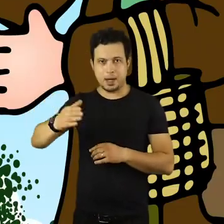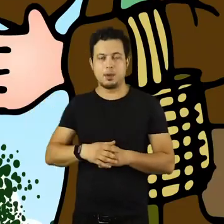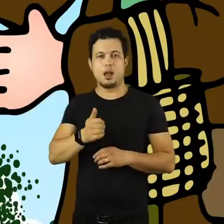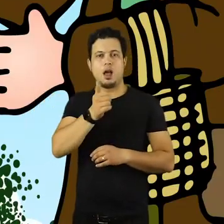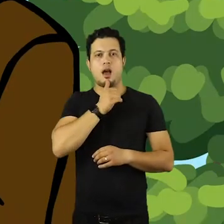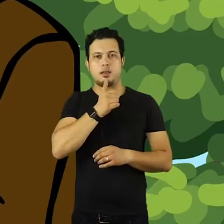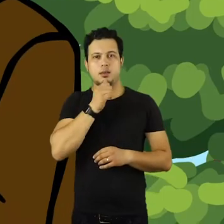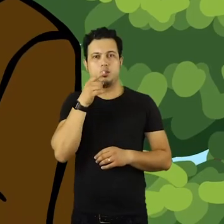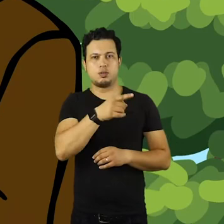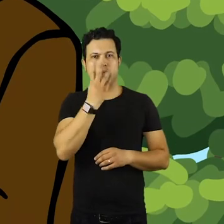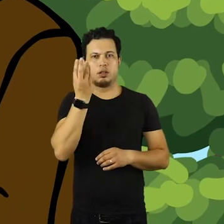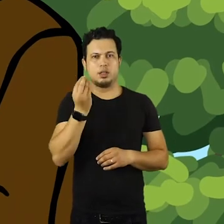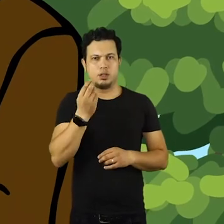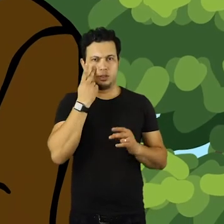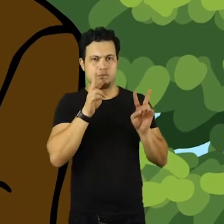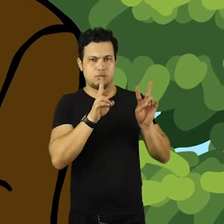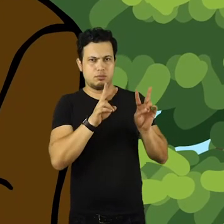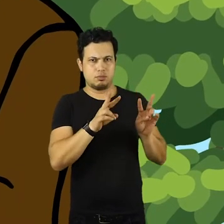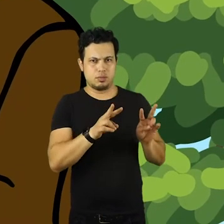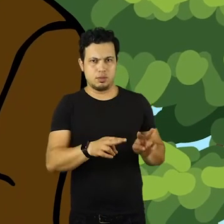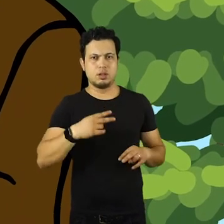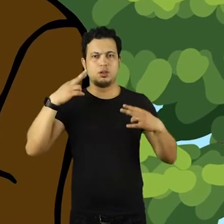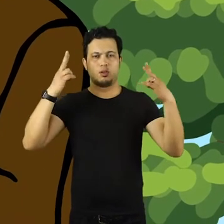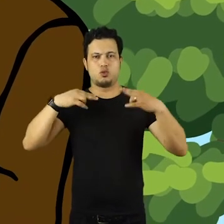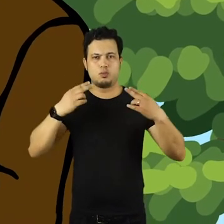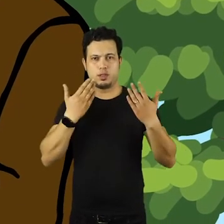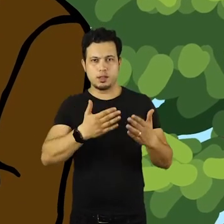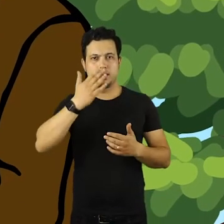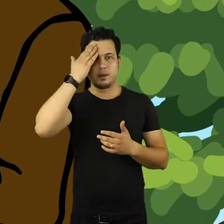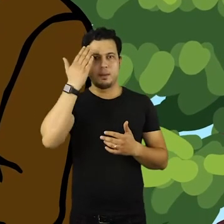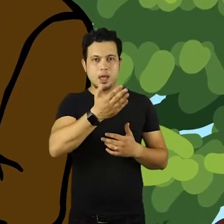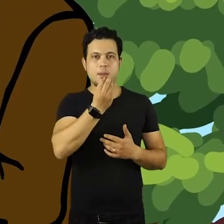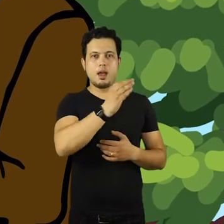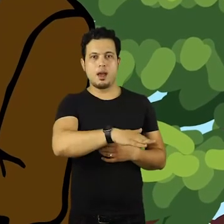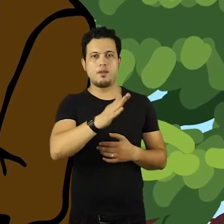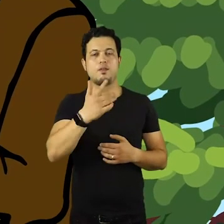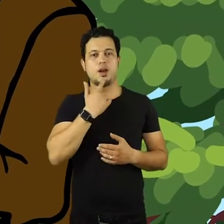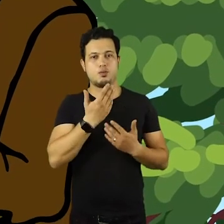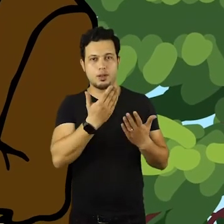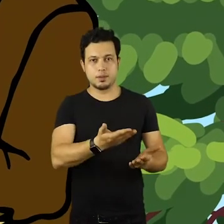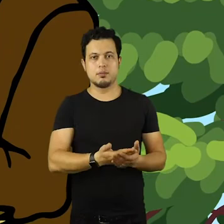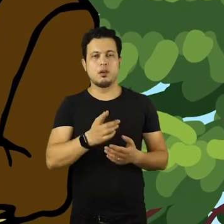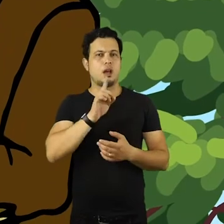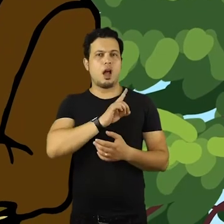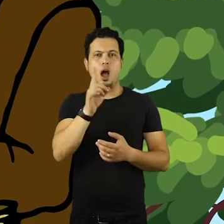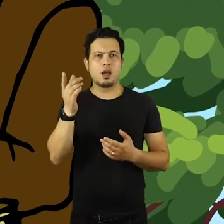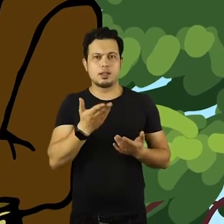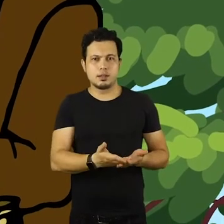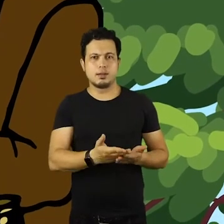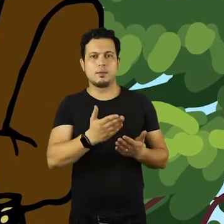"Merhaba." Adam onları iyice süzdükten sonra gülümseyerek, "Merhaba yavrucuğum,